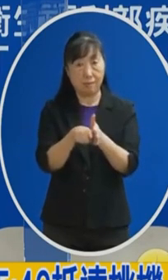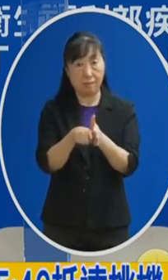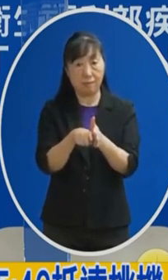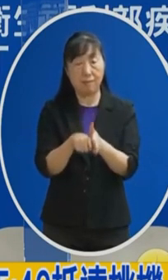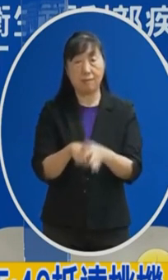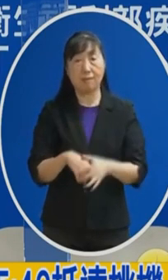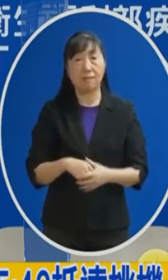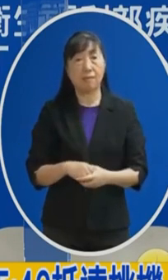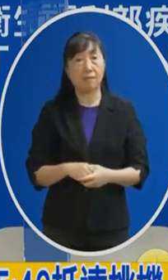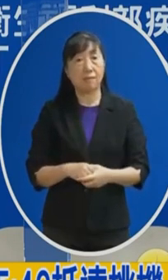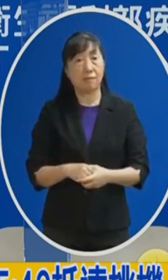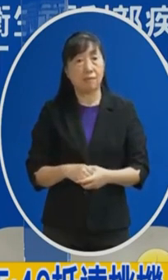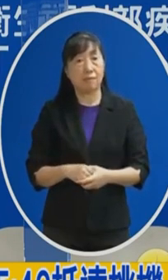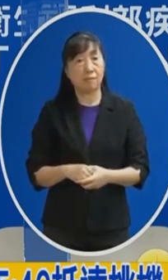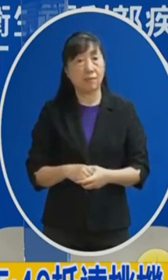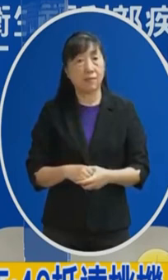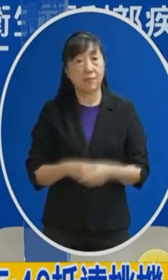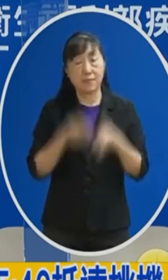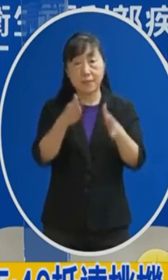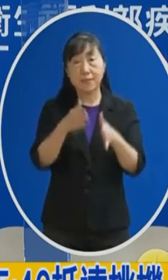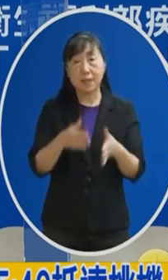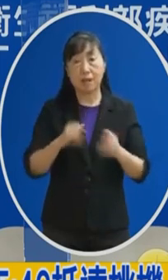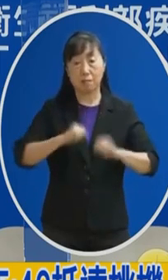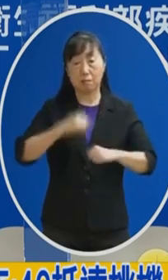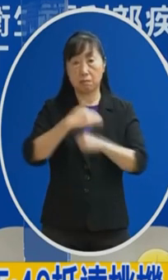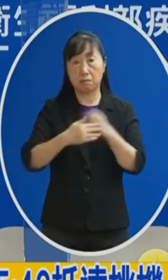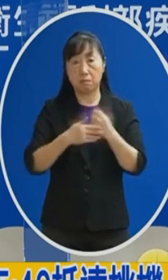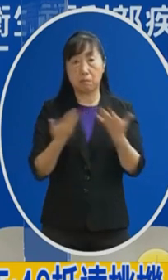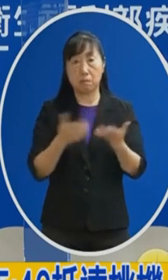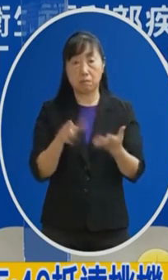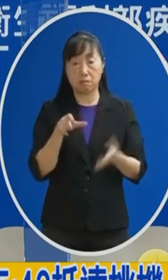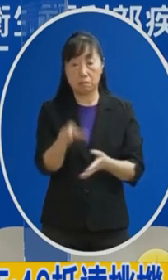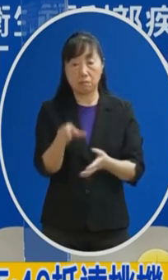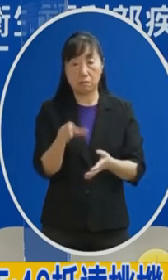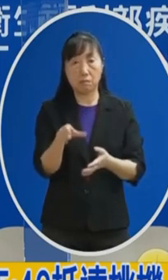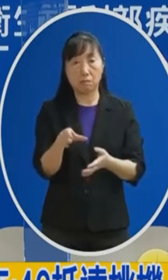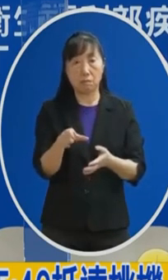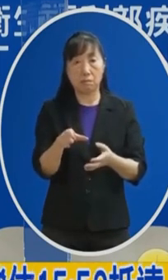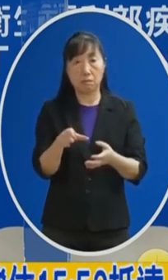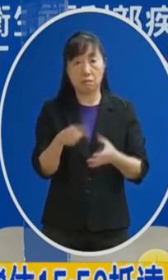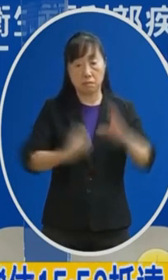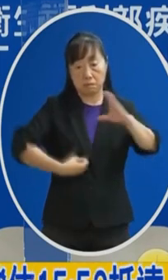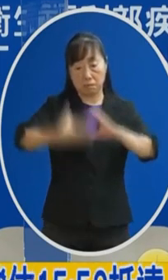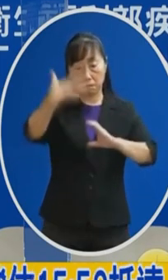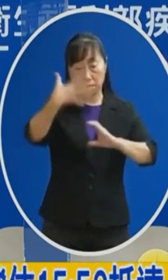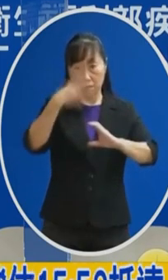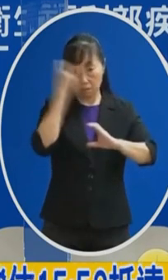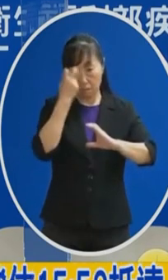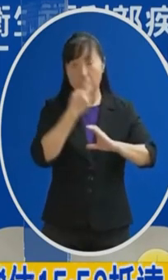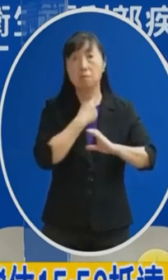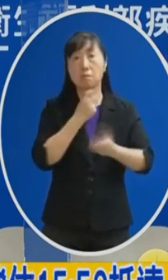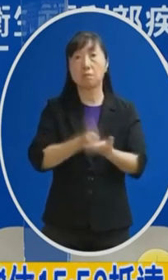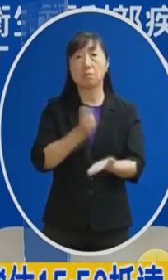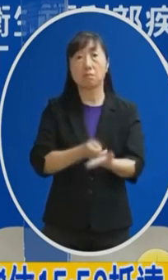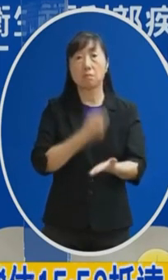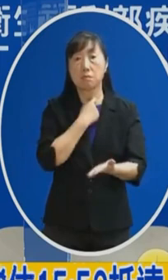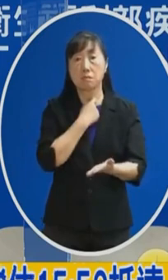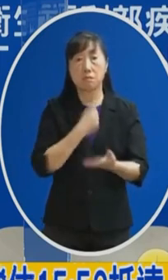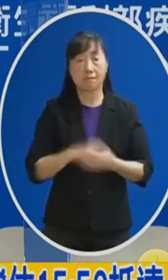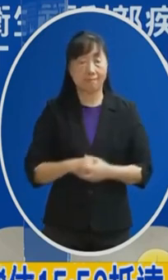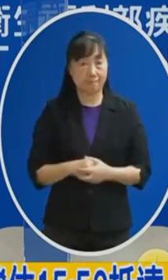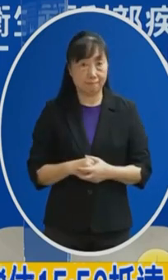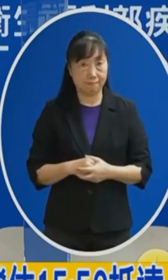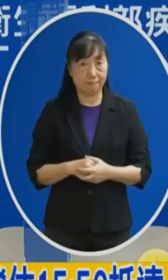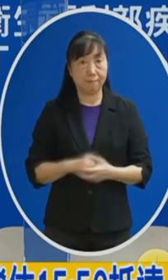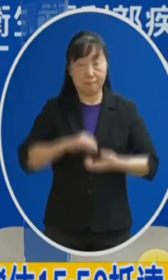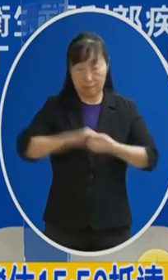个健保资料的一些落实的这个检查，这个一定要去把它